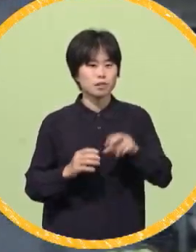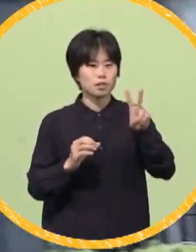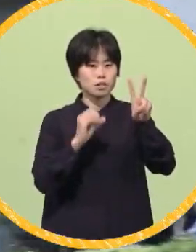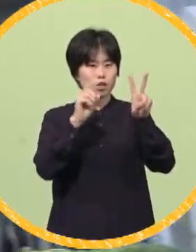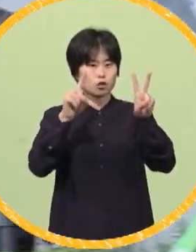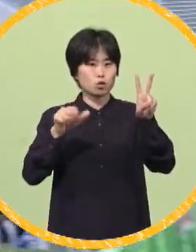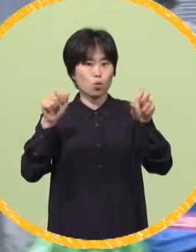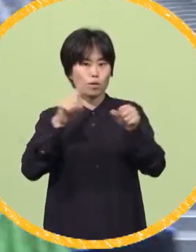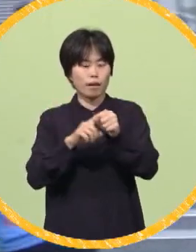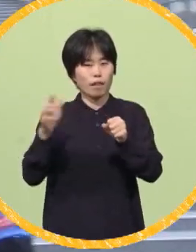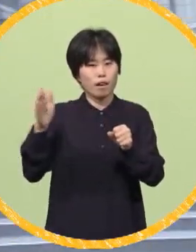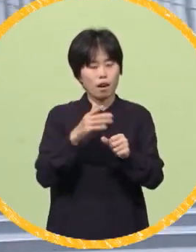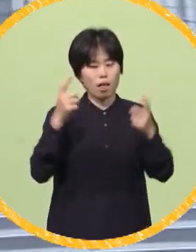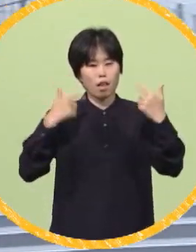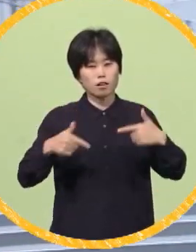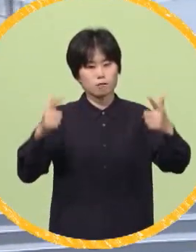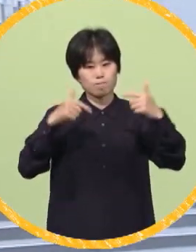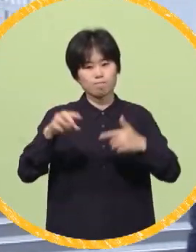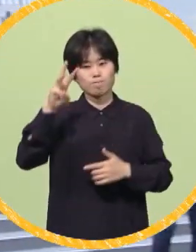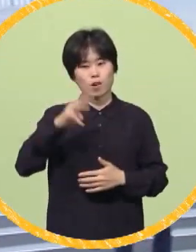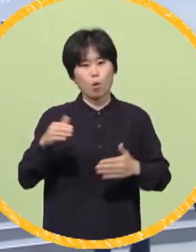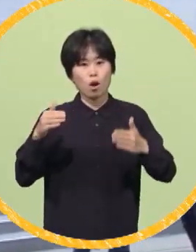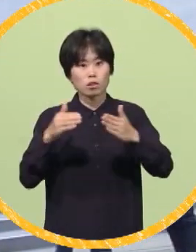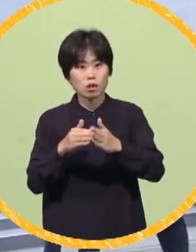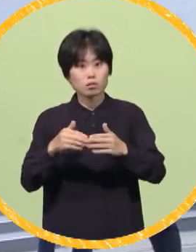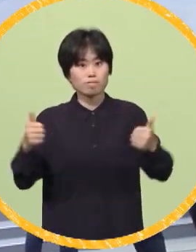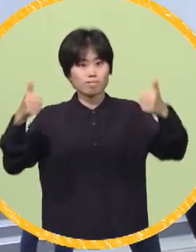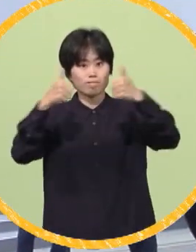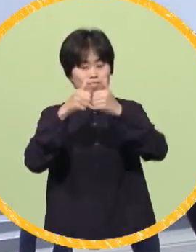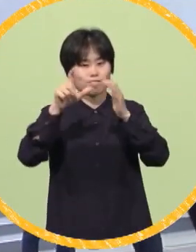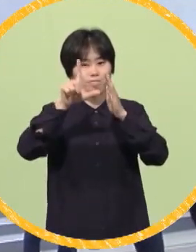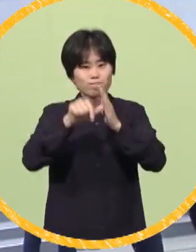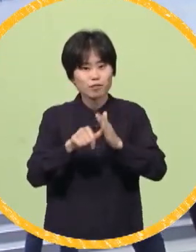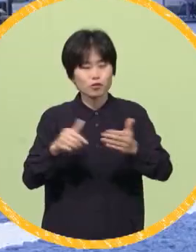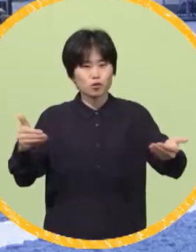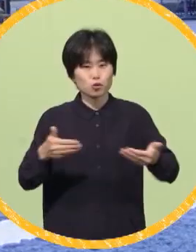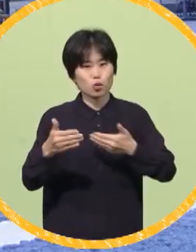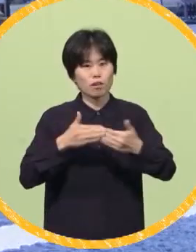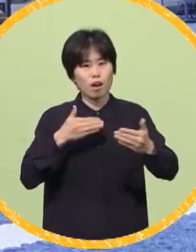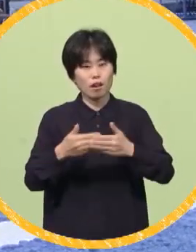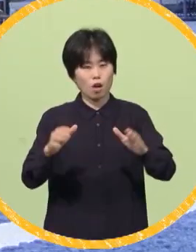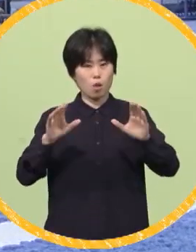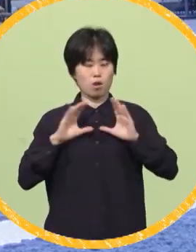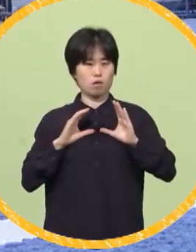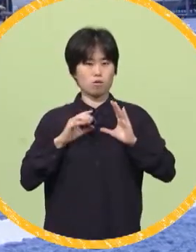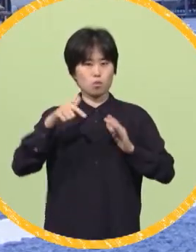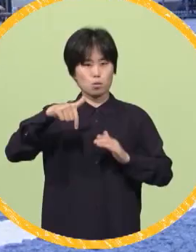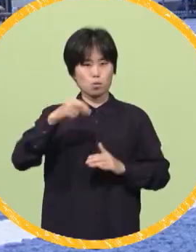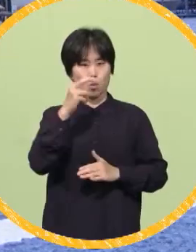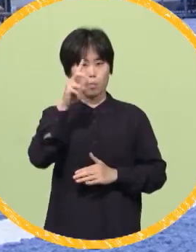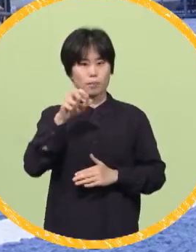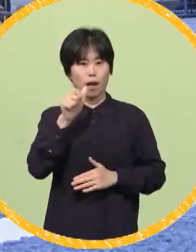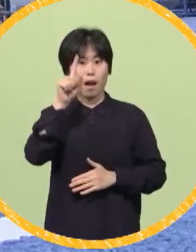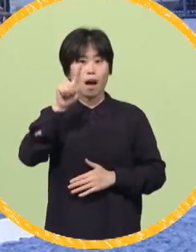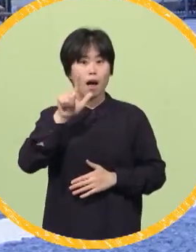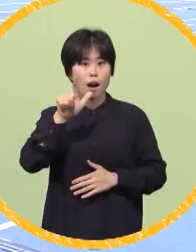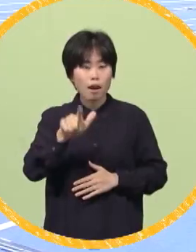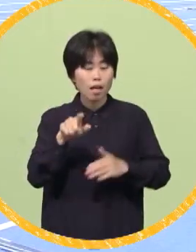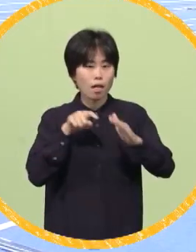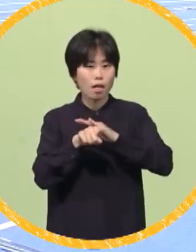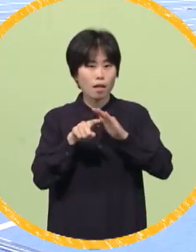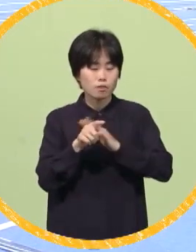2015年から毎回ホームゲームで就労体験を受け入れる川崎フロンターレでは、その意義をこう語ります